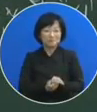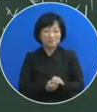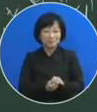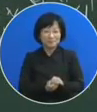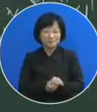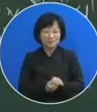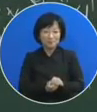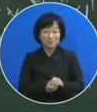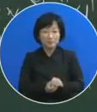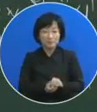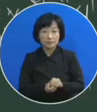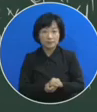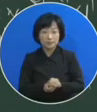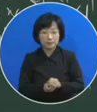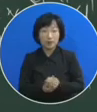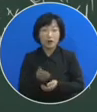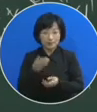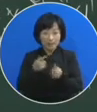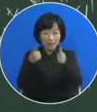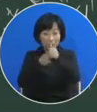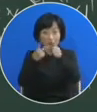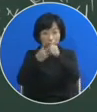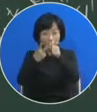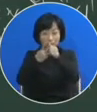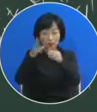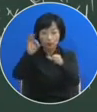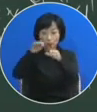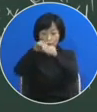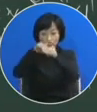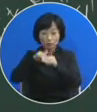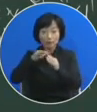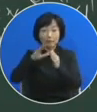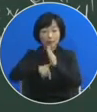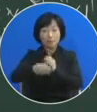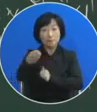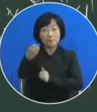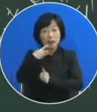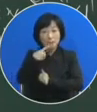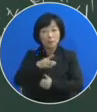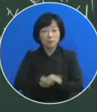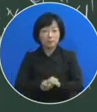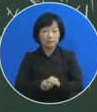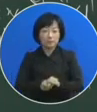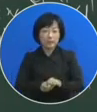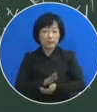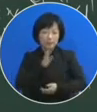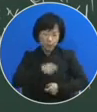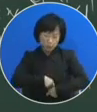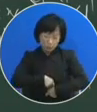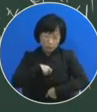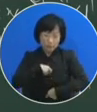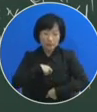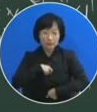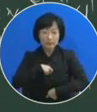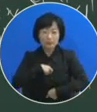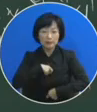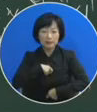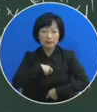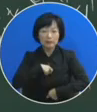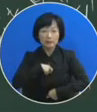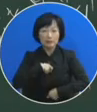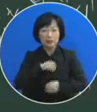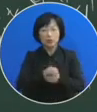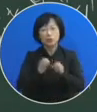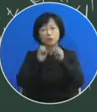한번 두 번째 탁 주면서만 말을 하는 거예요. But the second time she gave them, she said, 사실은 내가 이거 너무